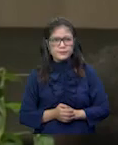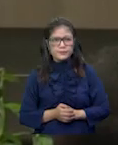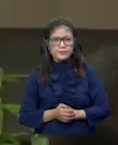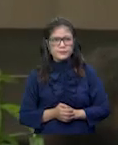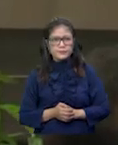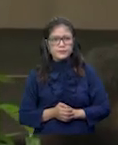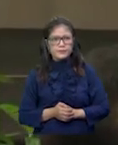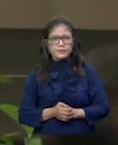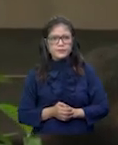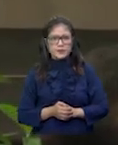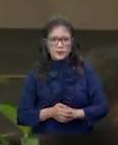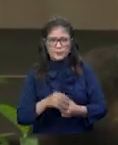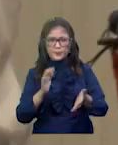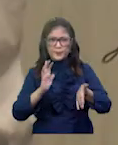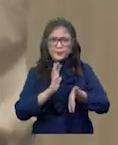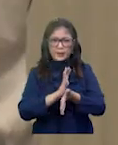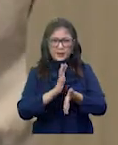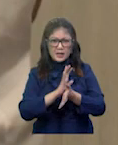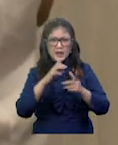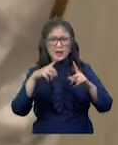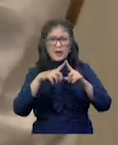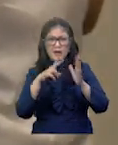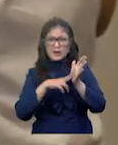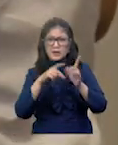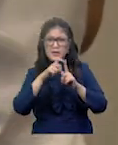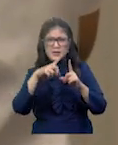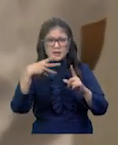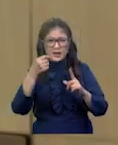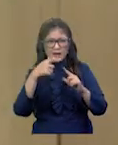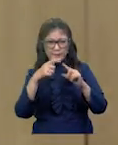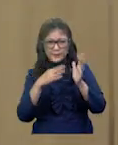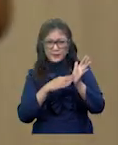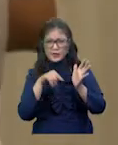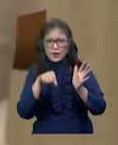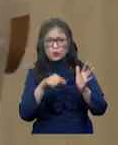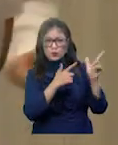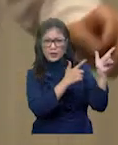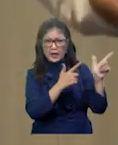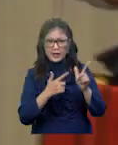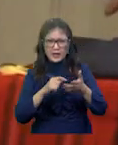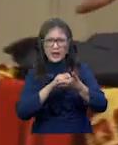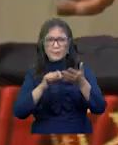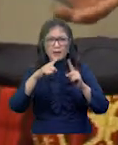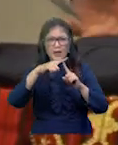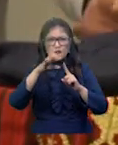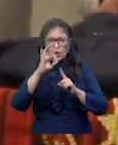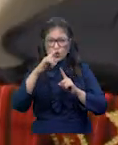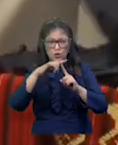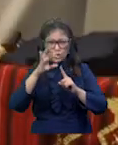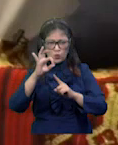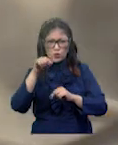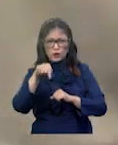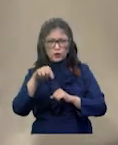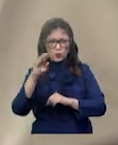Mantan Danrem 043 Gatam Lampung Brigjen TNI Purnawirawan Toto Jumaryono dilantik menjadi Ketua DPW Partai Perindo Provinsi